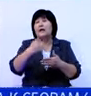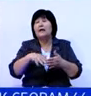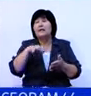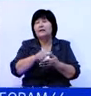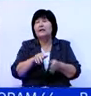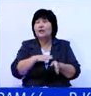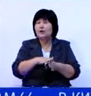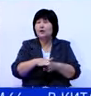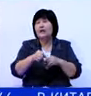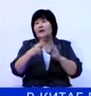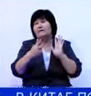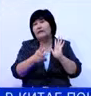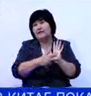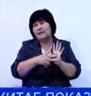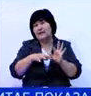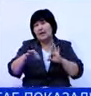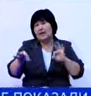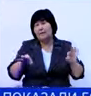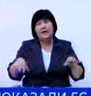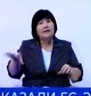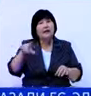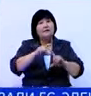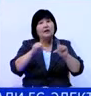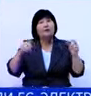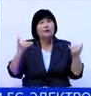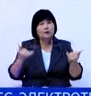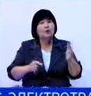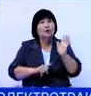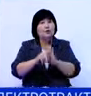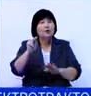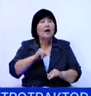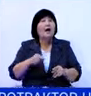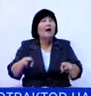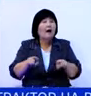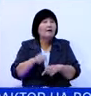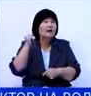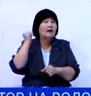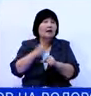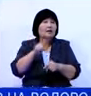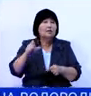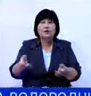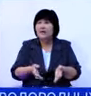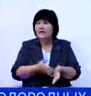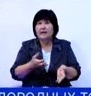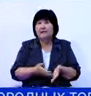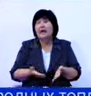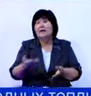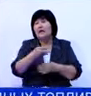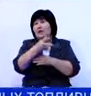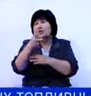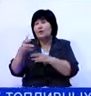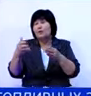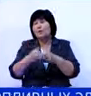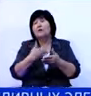здесь реализуется 18 проектов. На всех объектах уже идут работы, однако рабочих рук не хватает. Наша съемочная